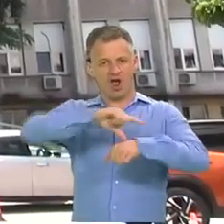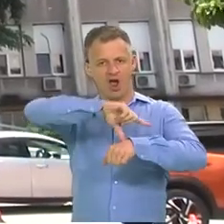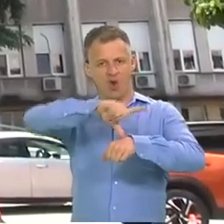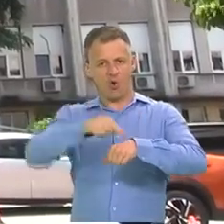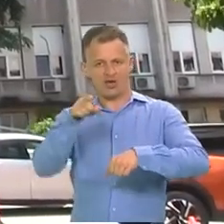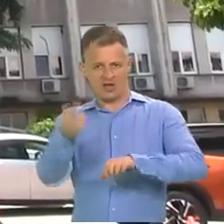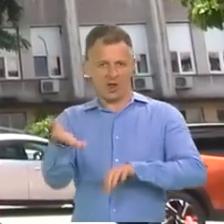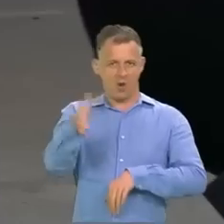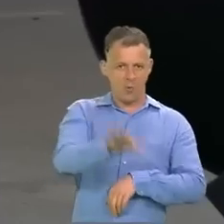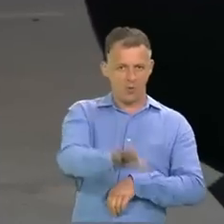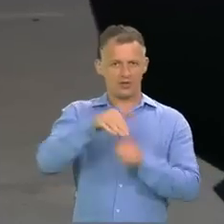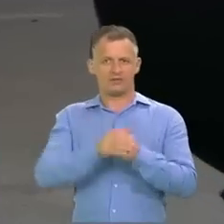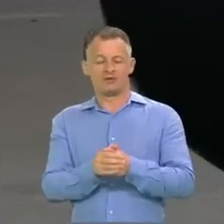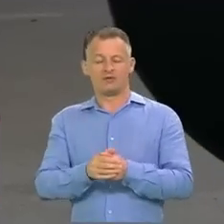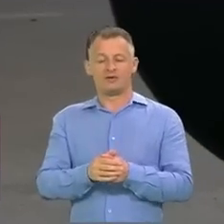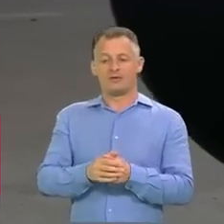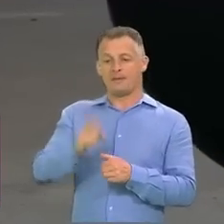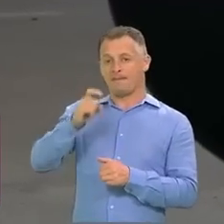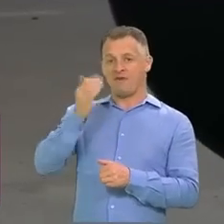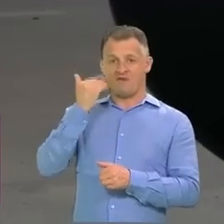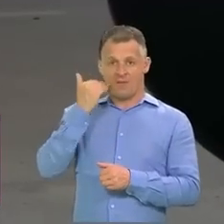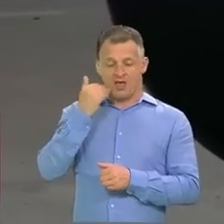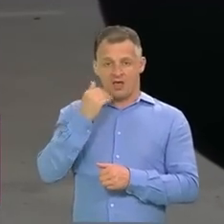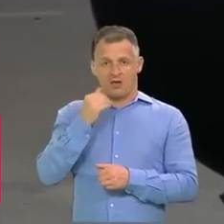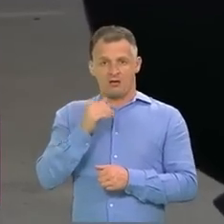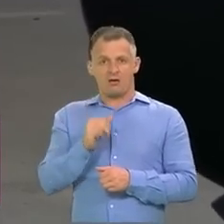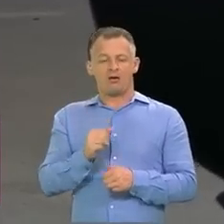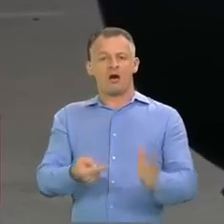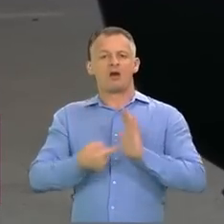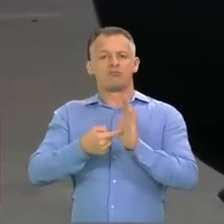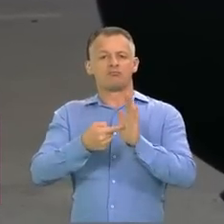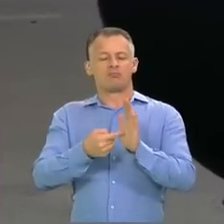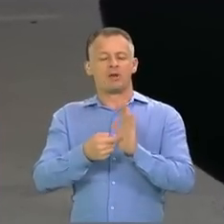Pacienta a prezentat vărsături care s-au repetat.